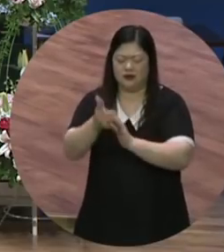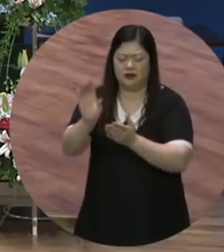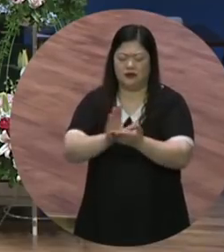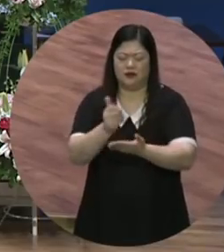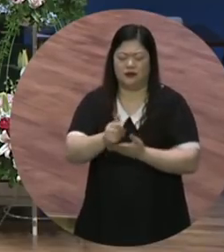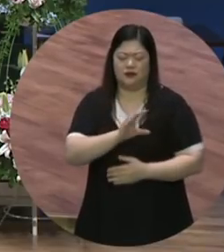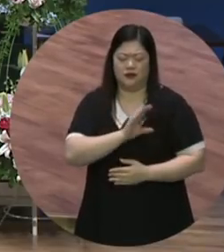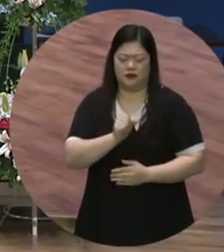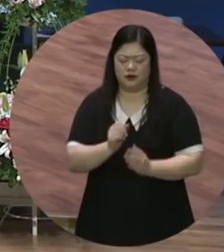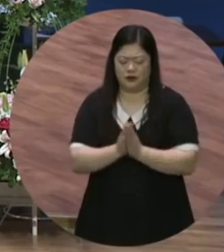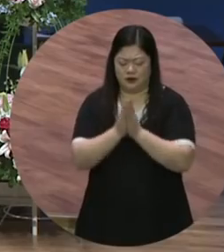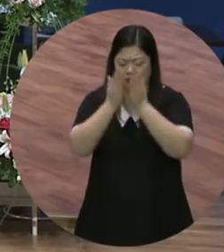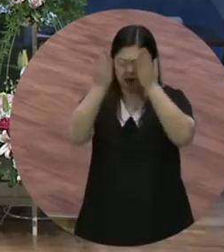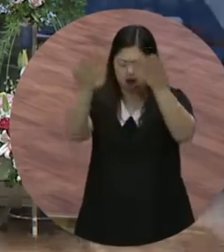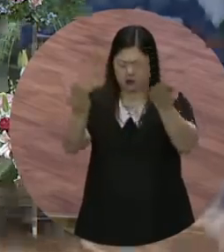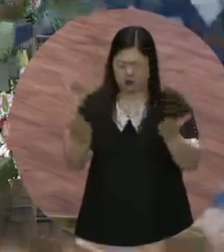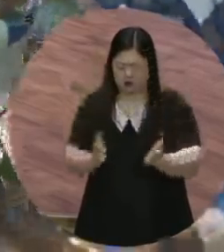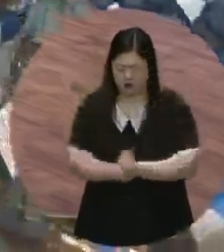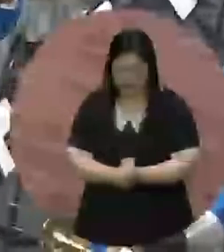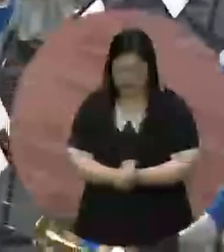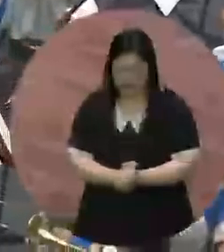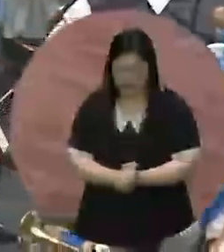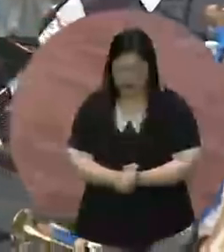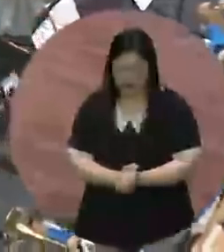기도 올리옵나이다. 아멘.